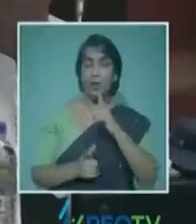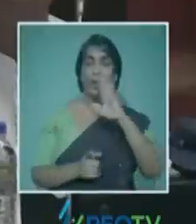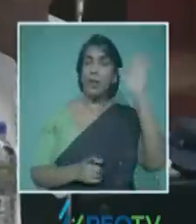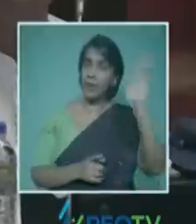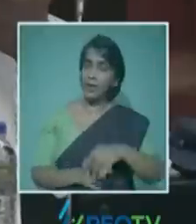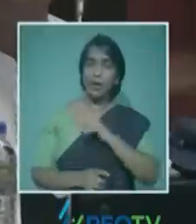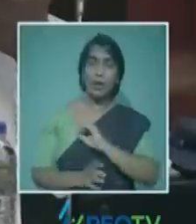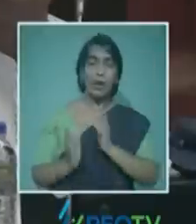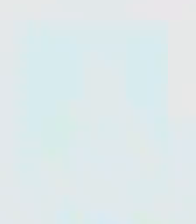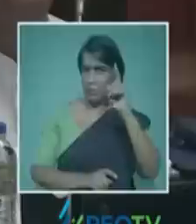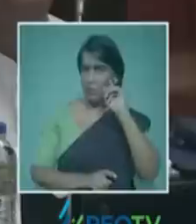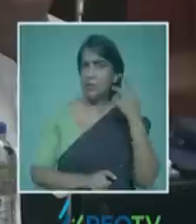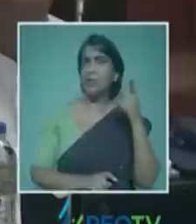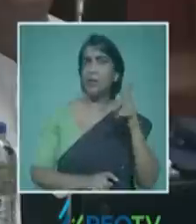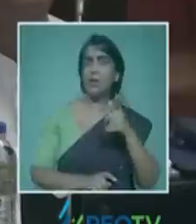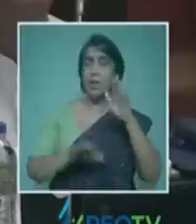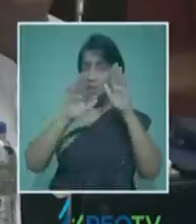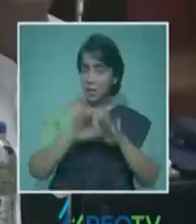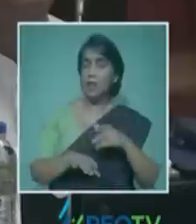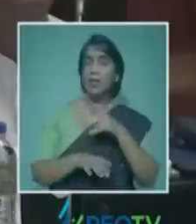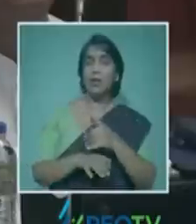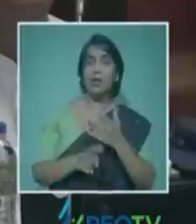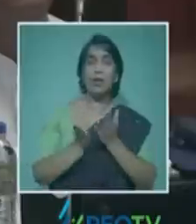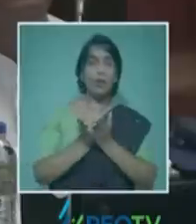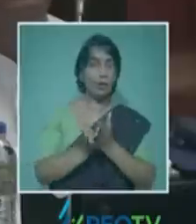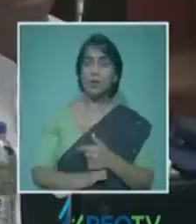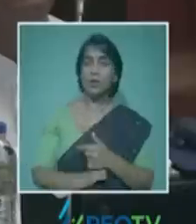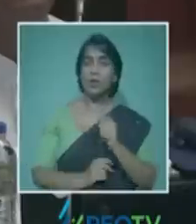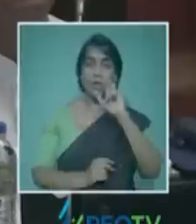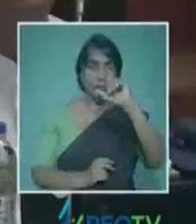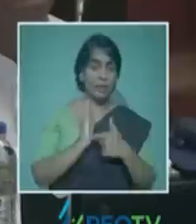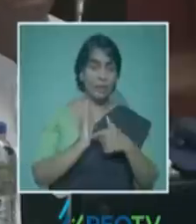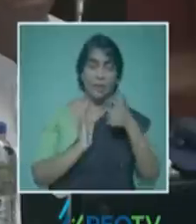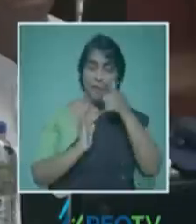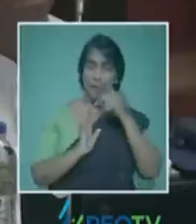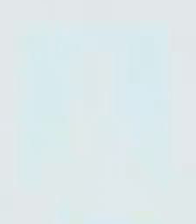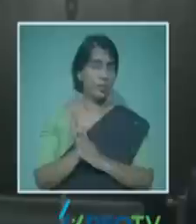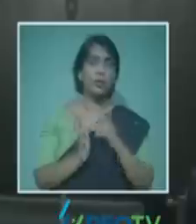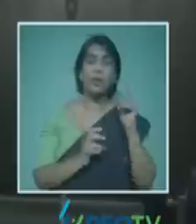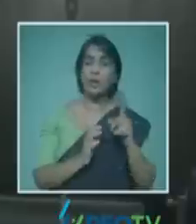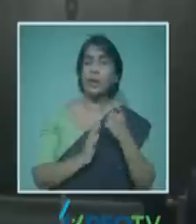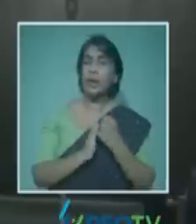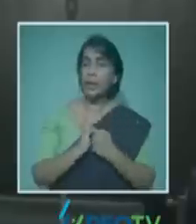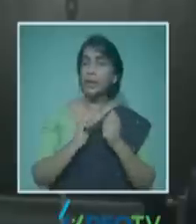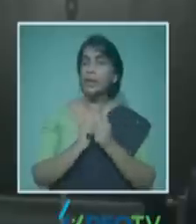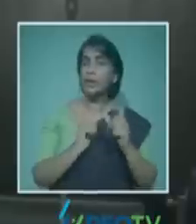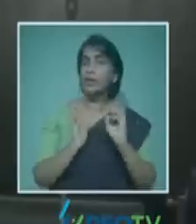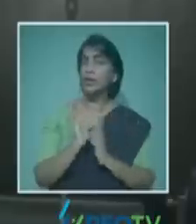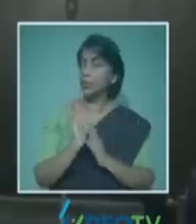මහේස්ත්‍රාත් පරිශ්‍රයේ හෙලිදරව් වුණා ඒ නවත්තුපු තැනින්දල හාබර් එක දක්වා එන CCTV ඔක්කොම අකලා මේ නීතිමය කඩුදු